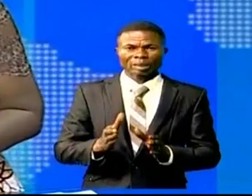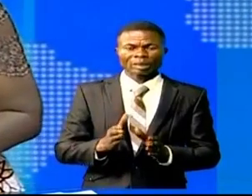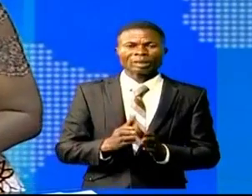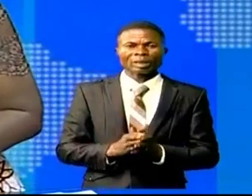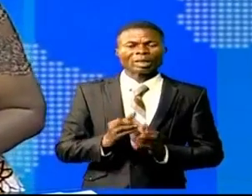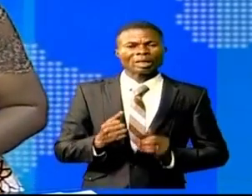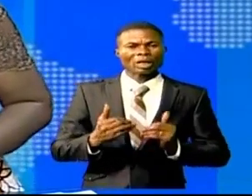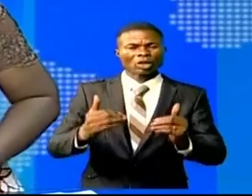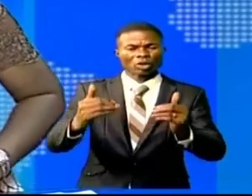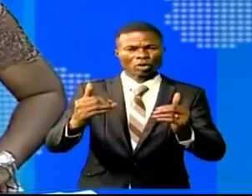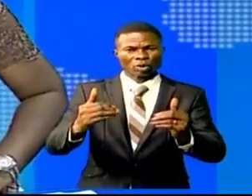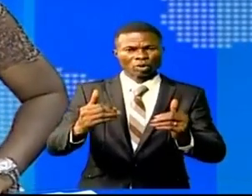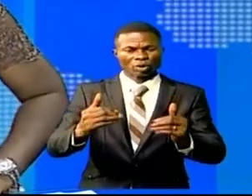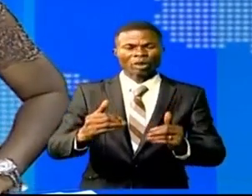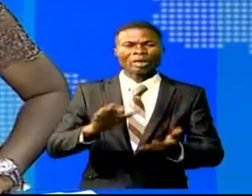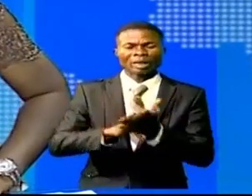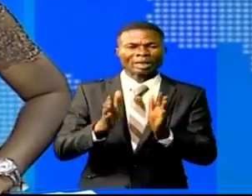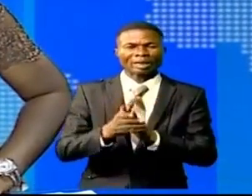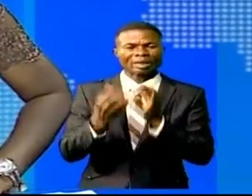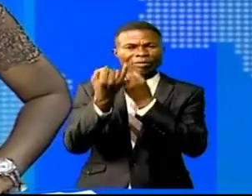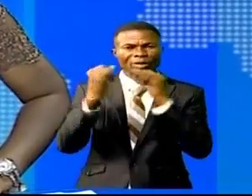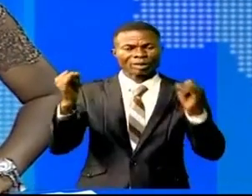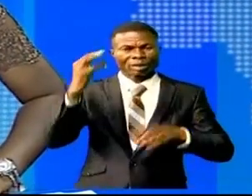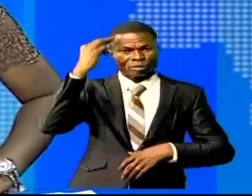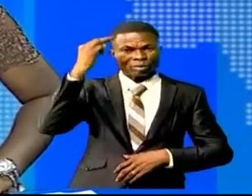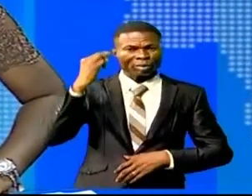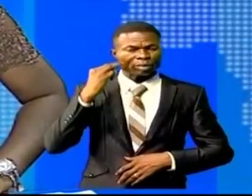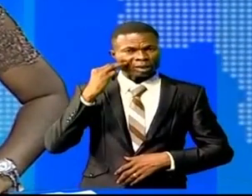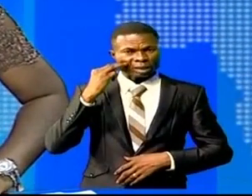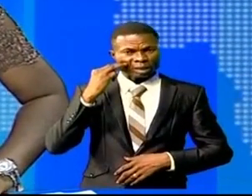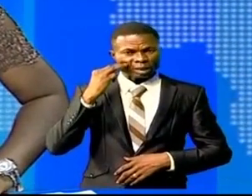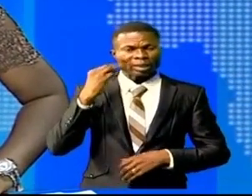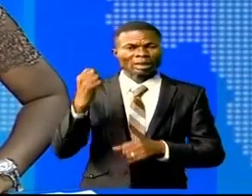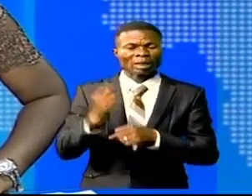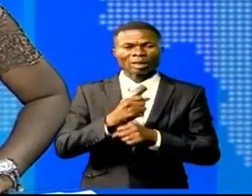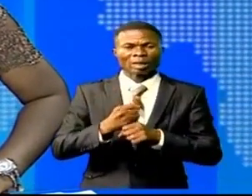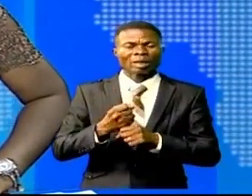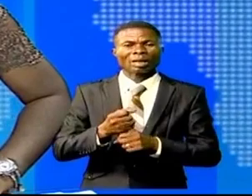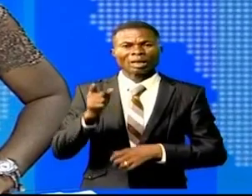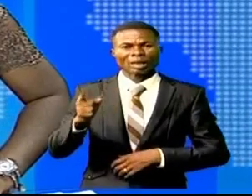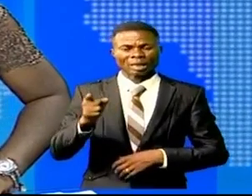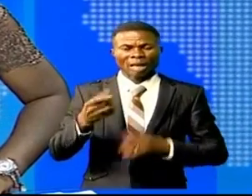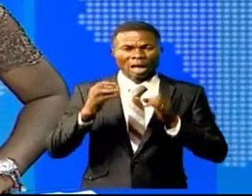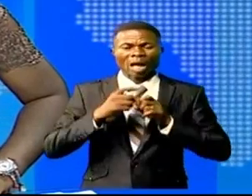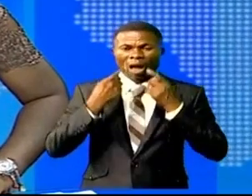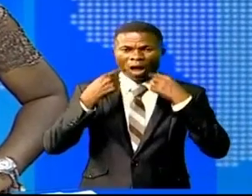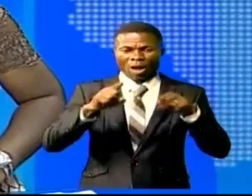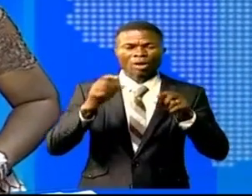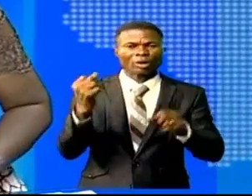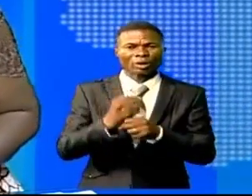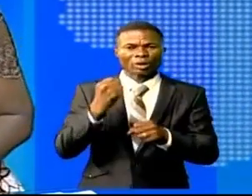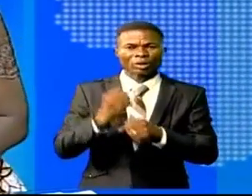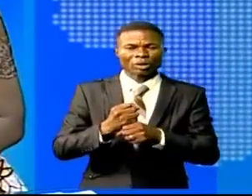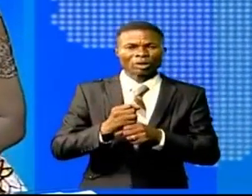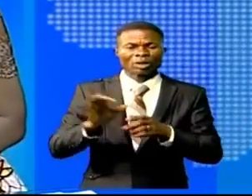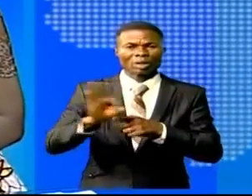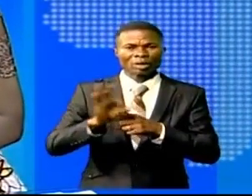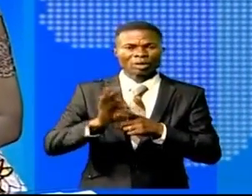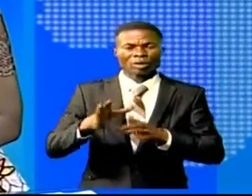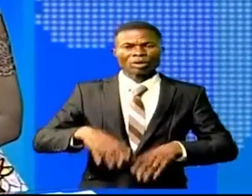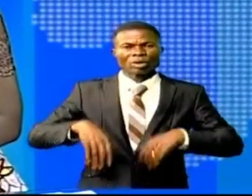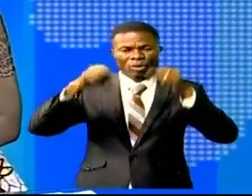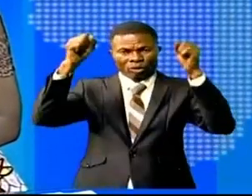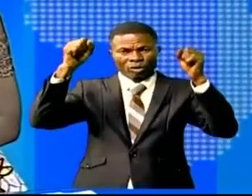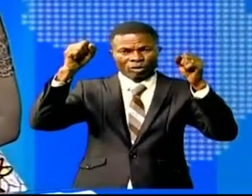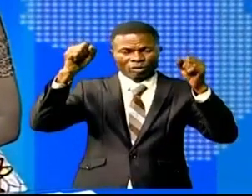en aiguille son autonomie, la ministre des tutelles Antoinette Kipoulou a lancé officiellement le travaux de l'atelier de validation